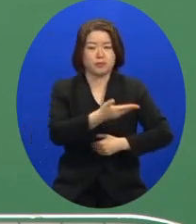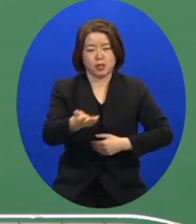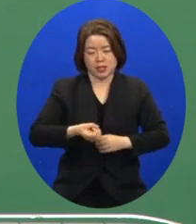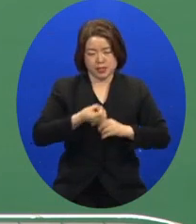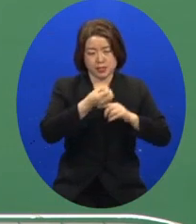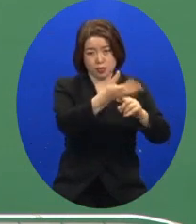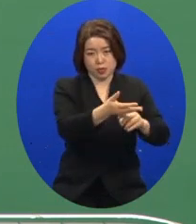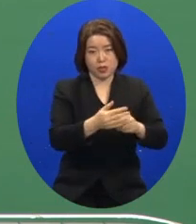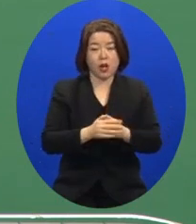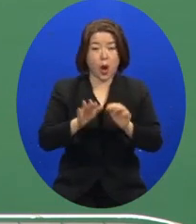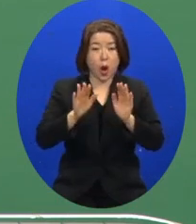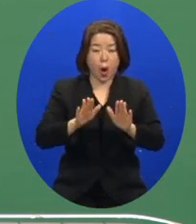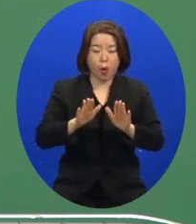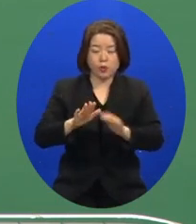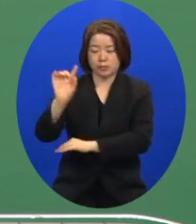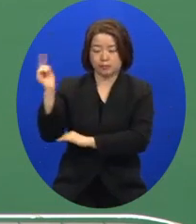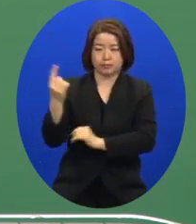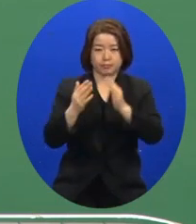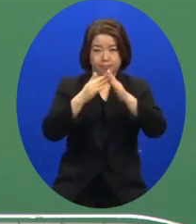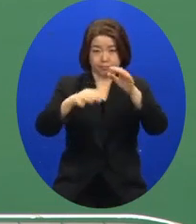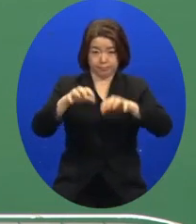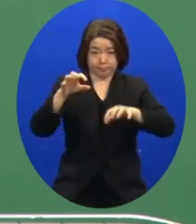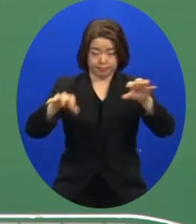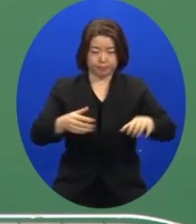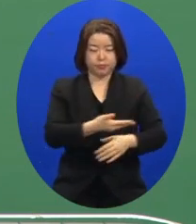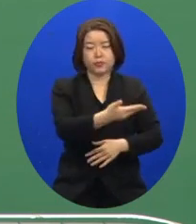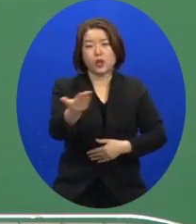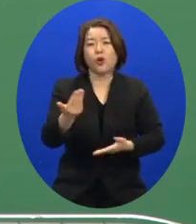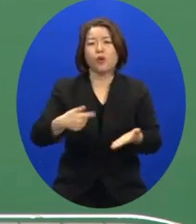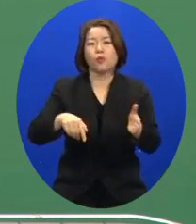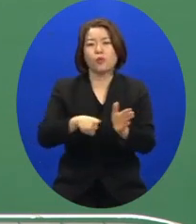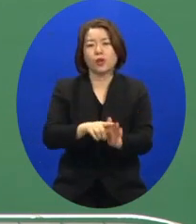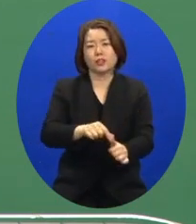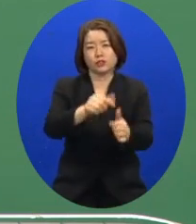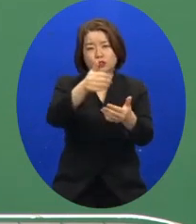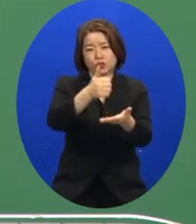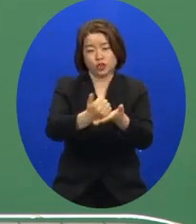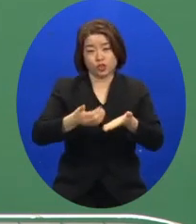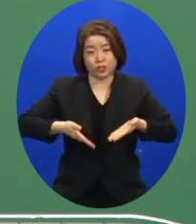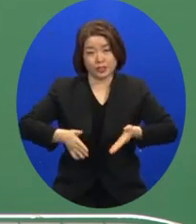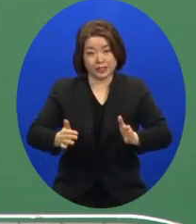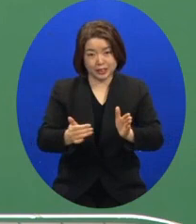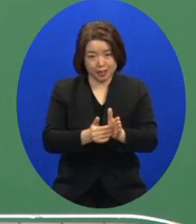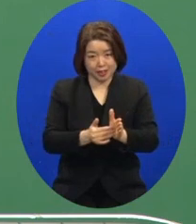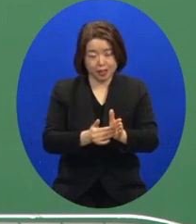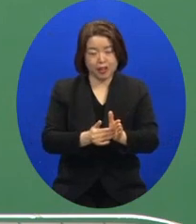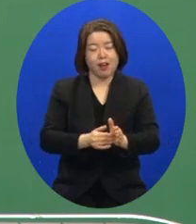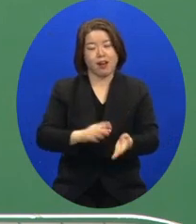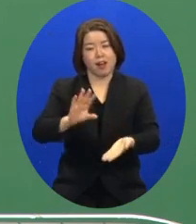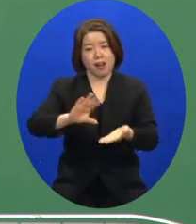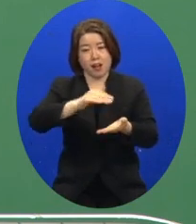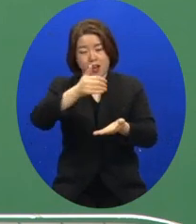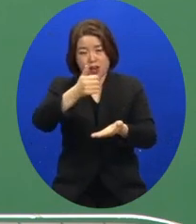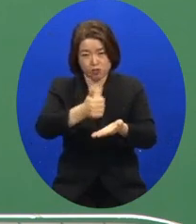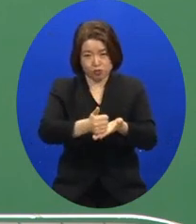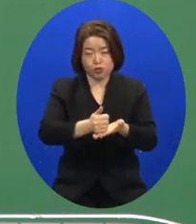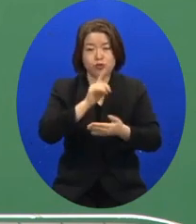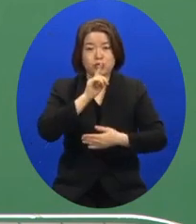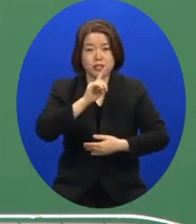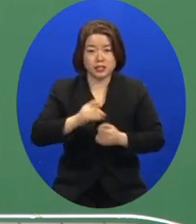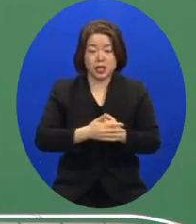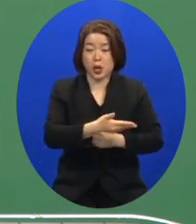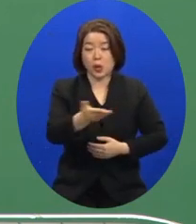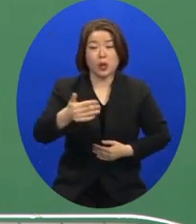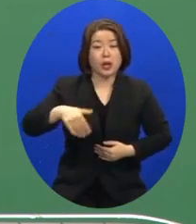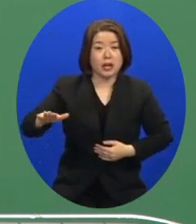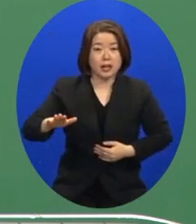전하노라. 오늘 다윗의 동네에 너희를 위하여 구주가 나셨으니 곧 그리스도 주시니라. 너희가